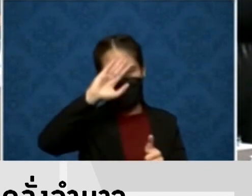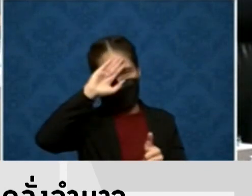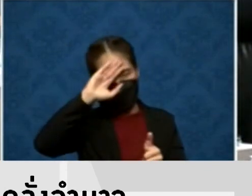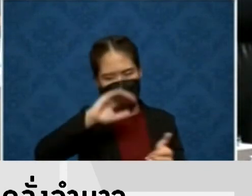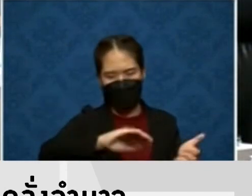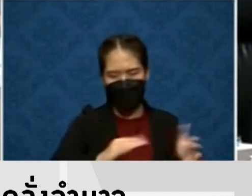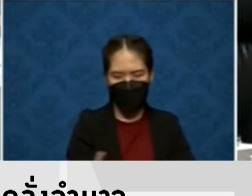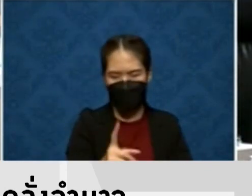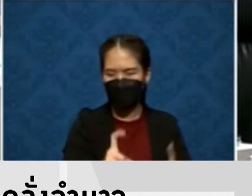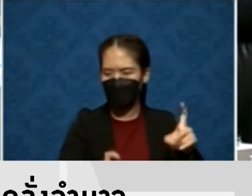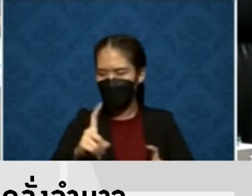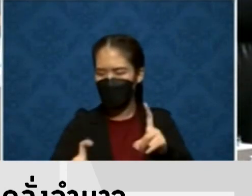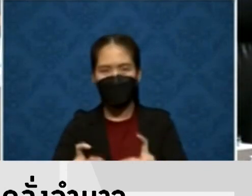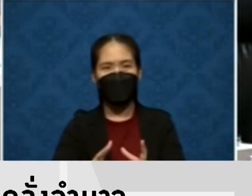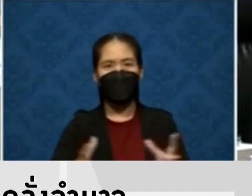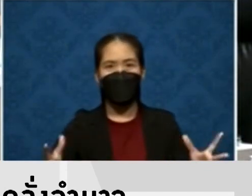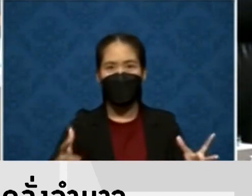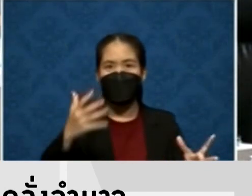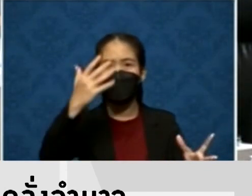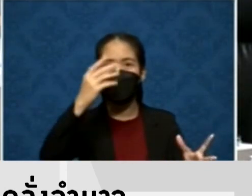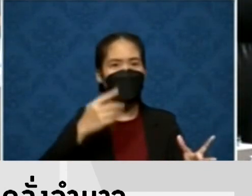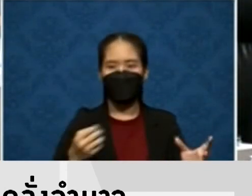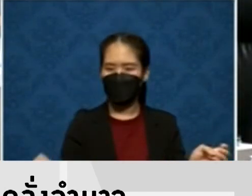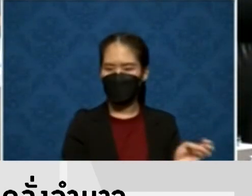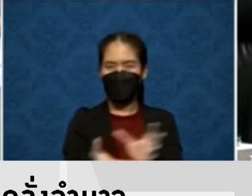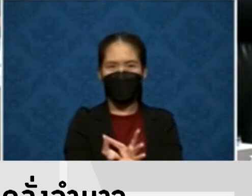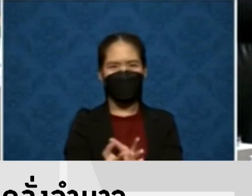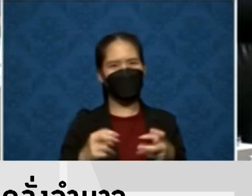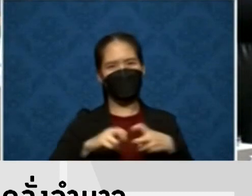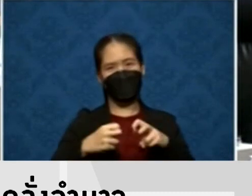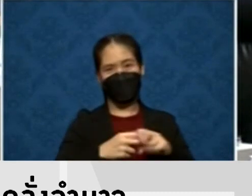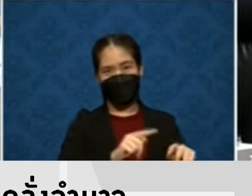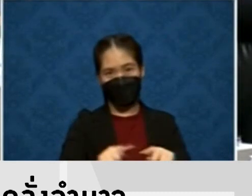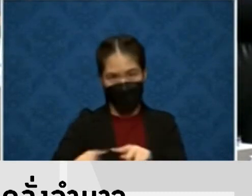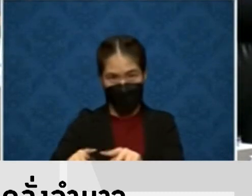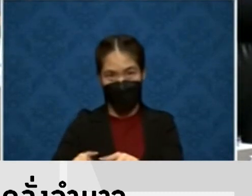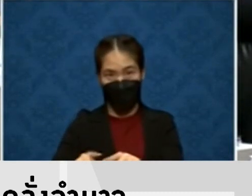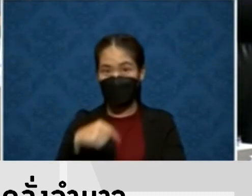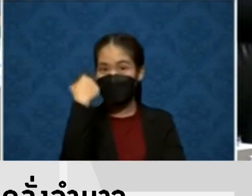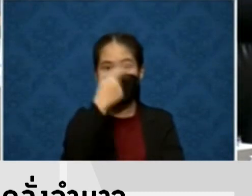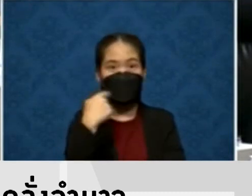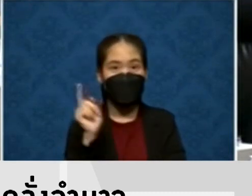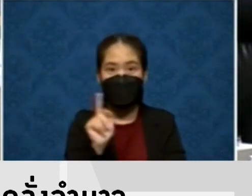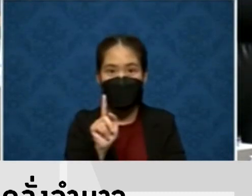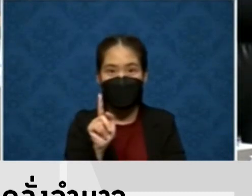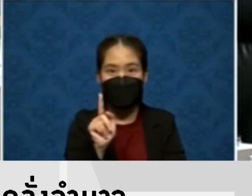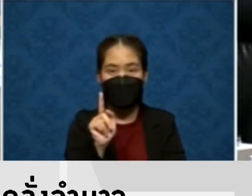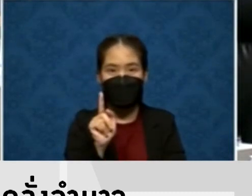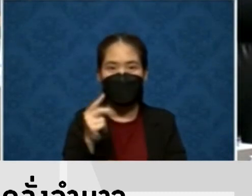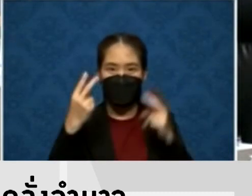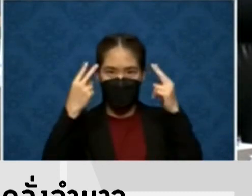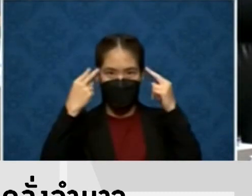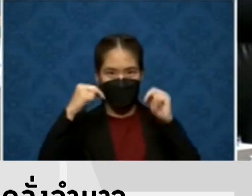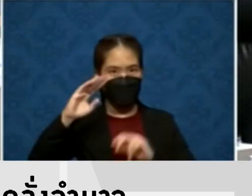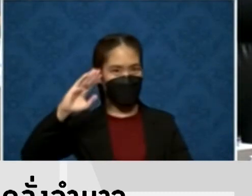รมานจากพิษภัยของโรคโควิด-19 เช่นนี้เป็นผลโดยตรงจากความไร้ภูมิปัญญา